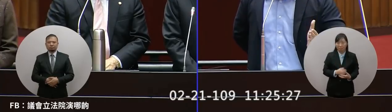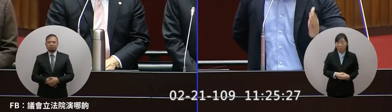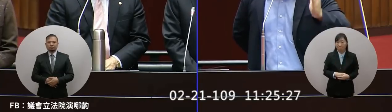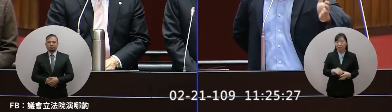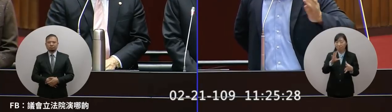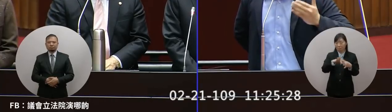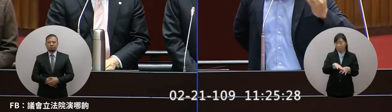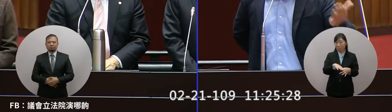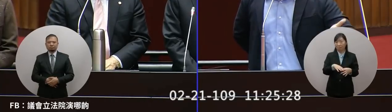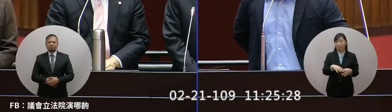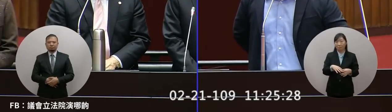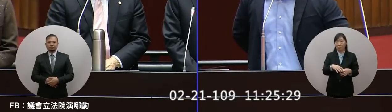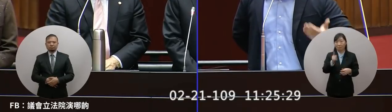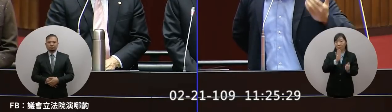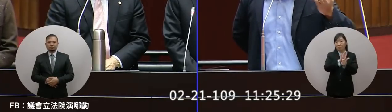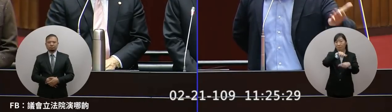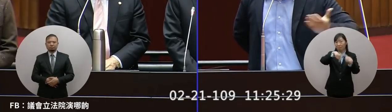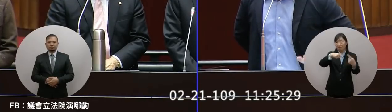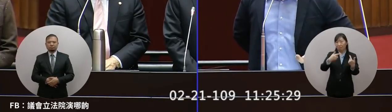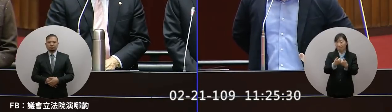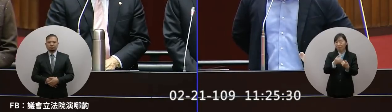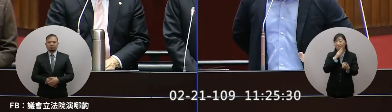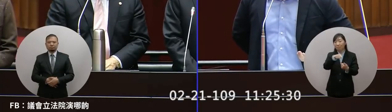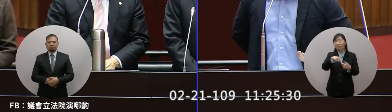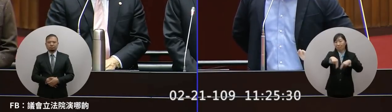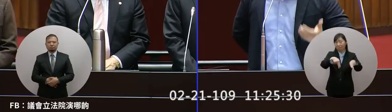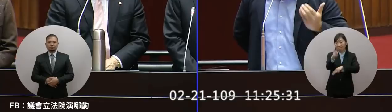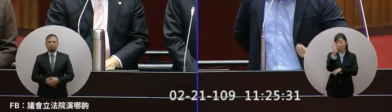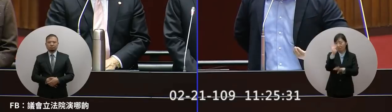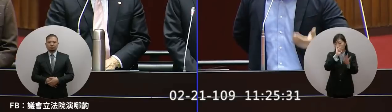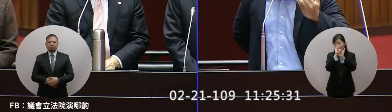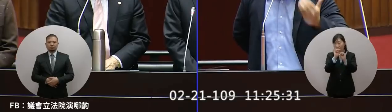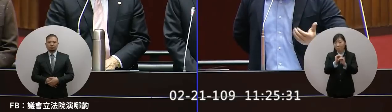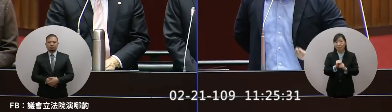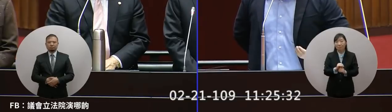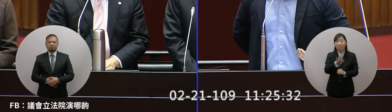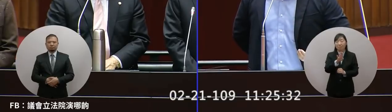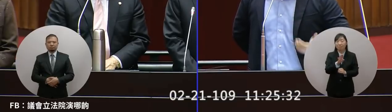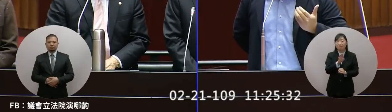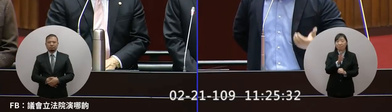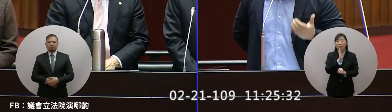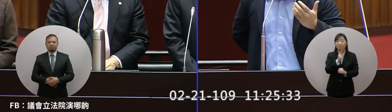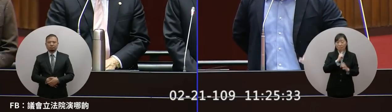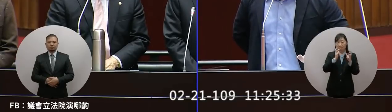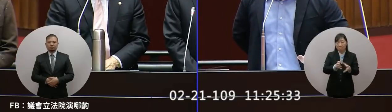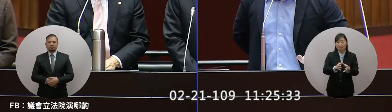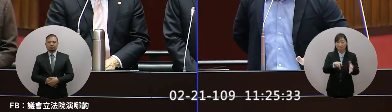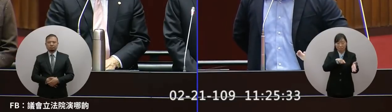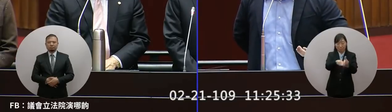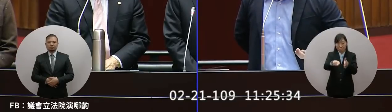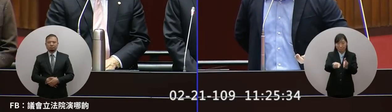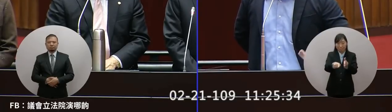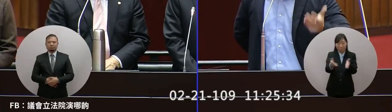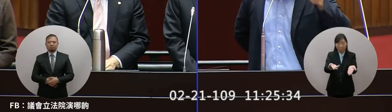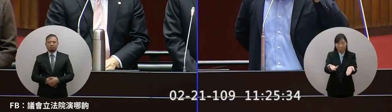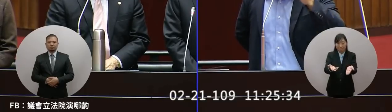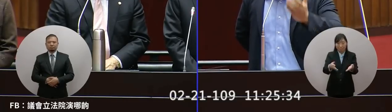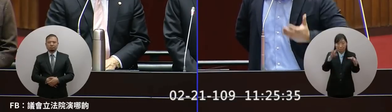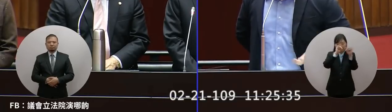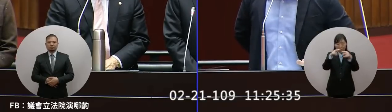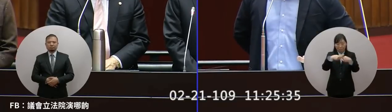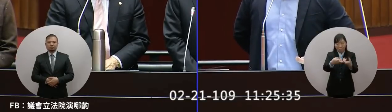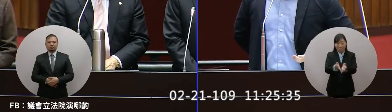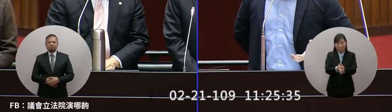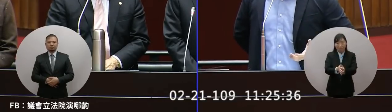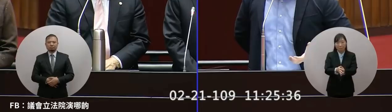会当，因为处转会是一个行政调查嘛，是不是组成一个专案的调查小组，然后由